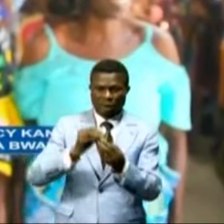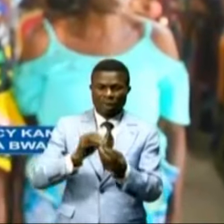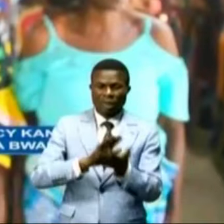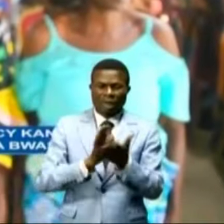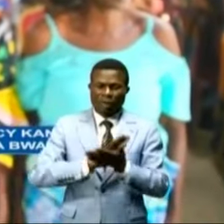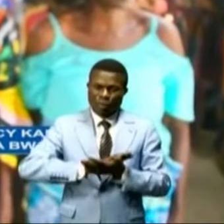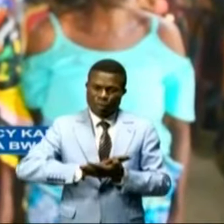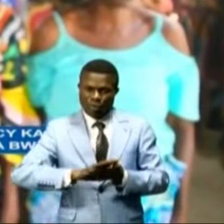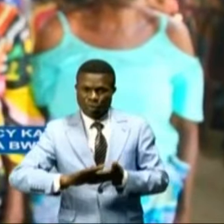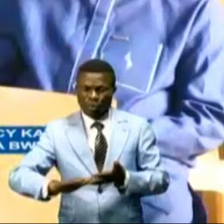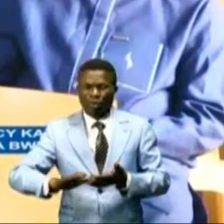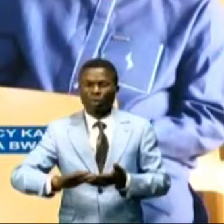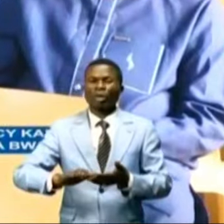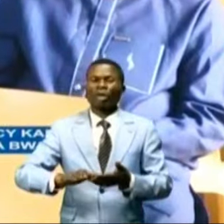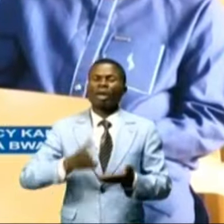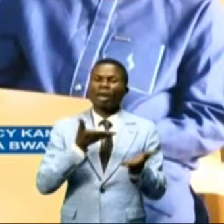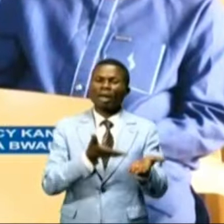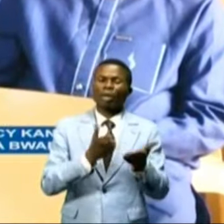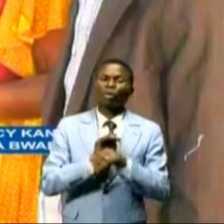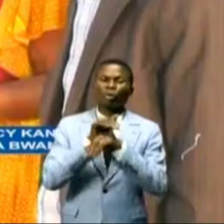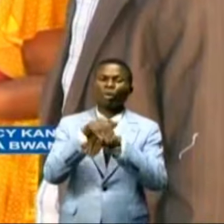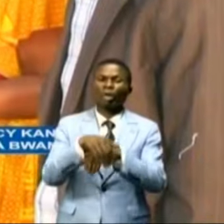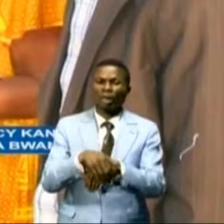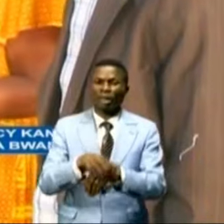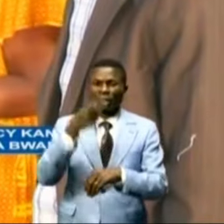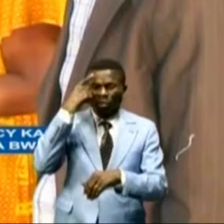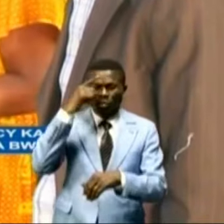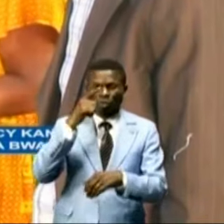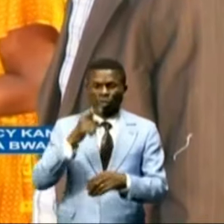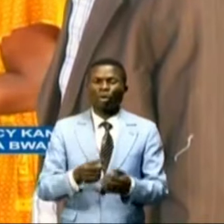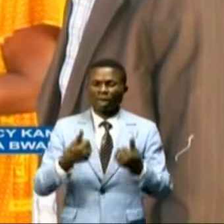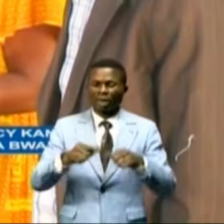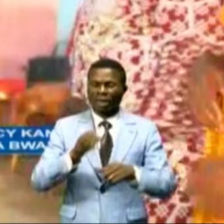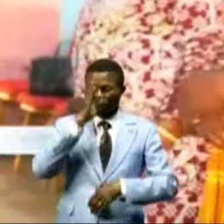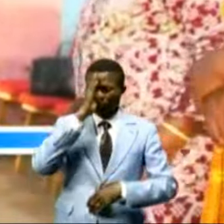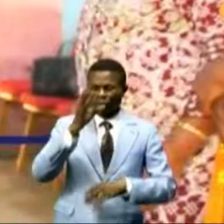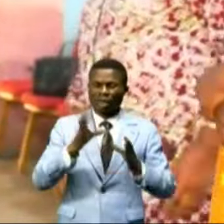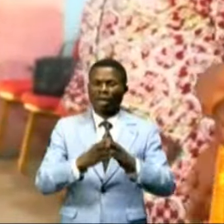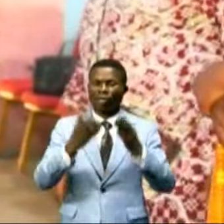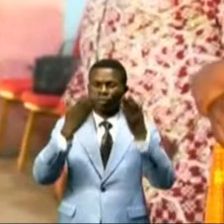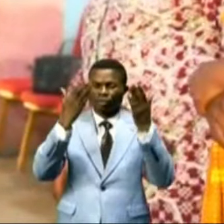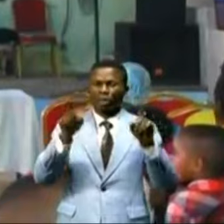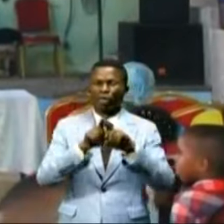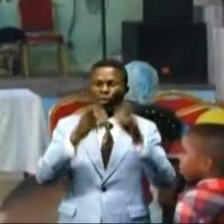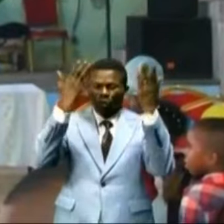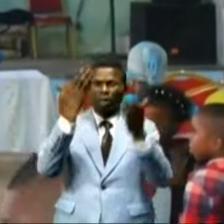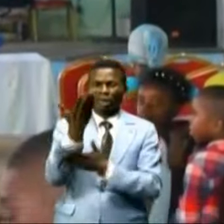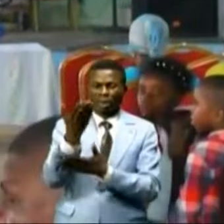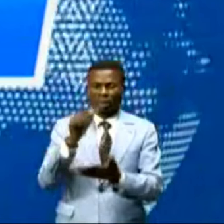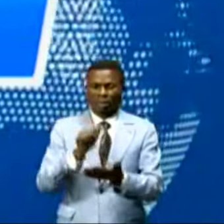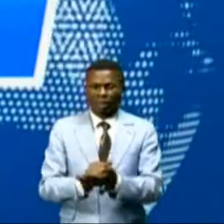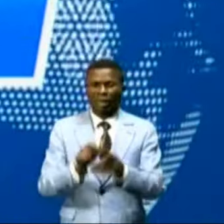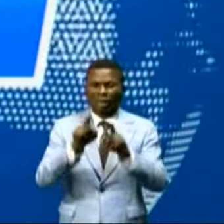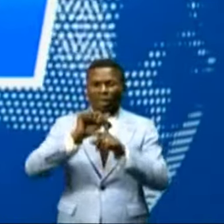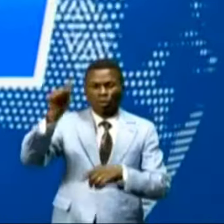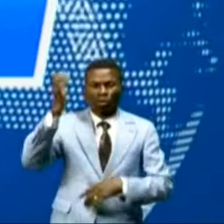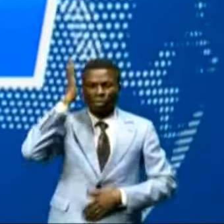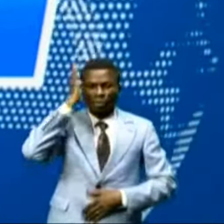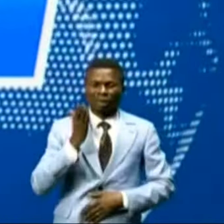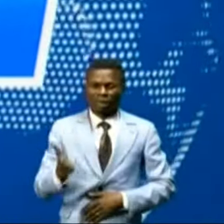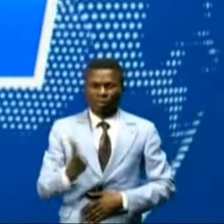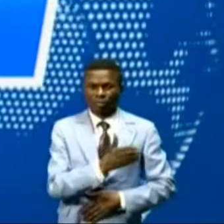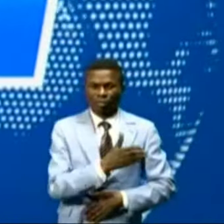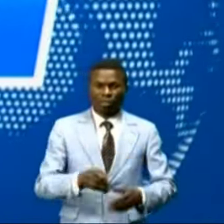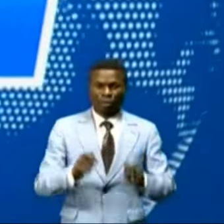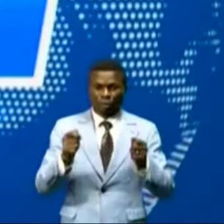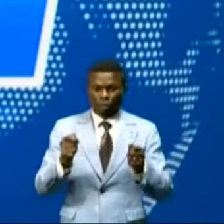qui leur sert d'un engagement pour marcher dans la sainteté comme Dieu lui-même est saint. Et c'est